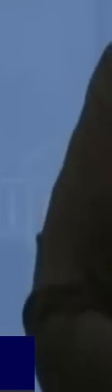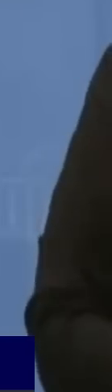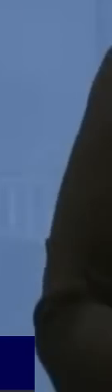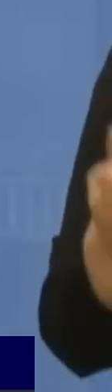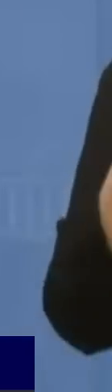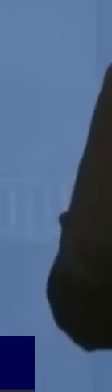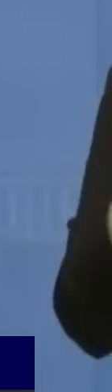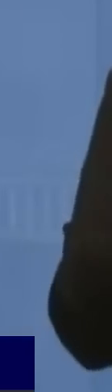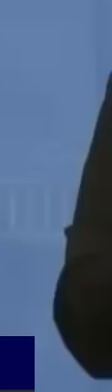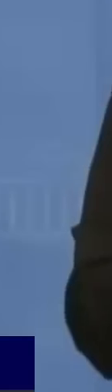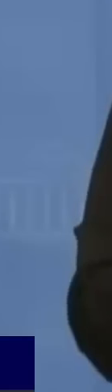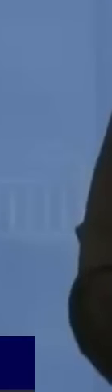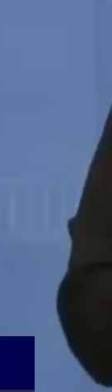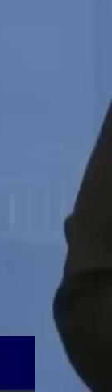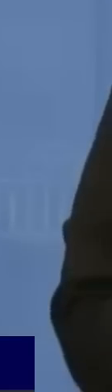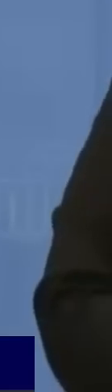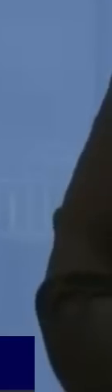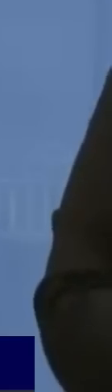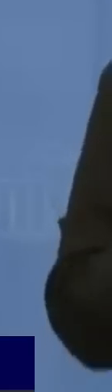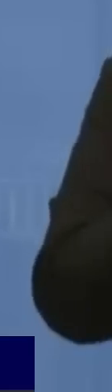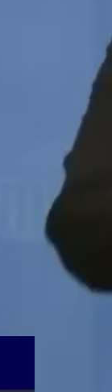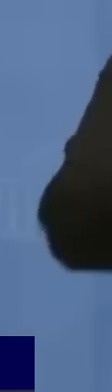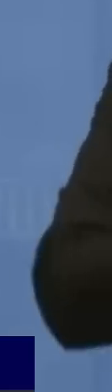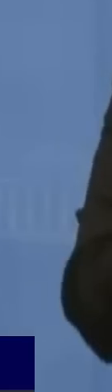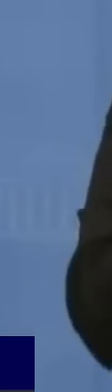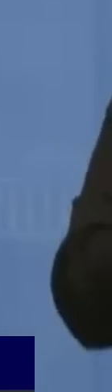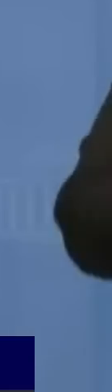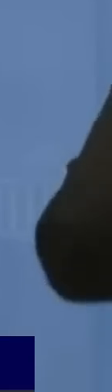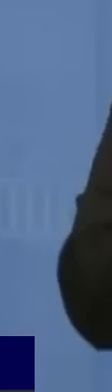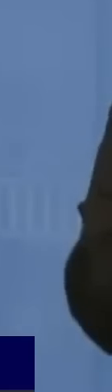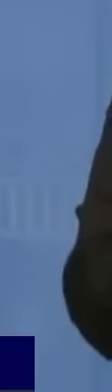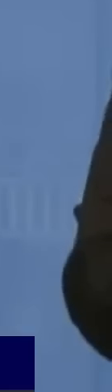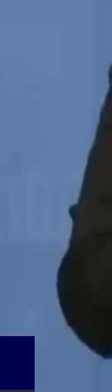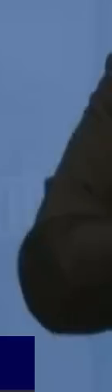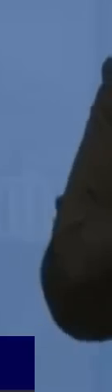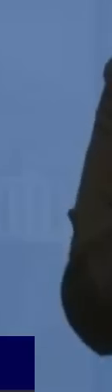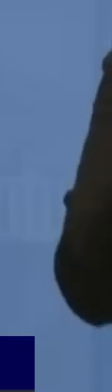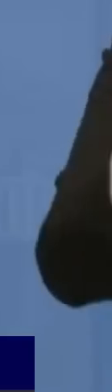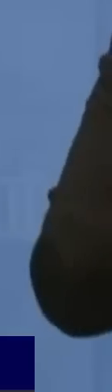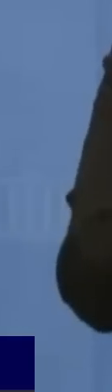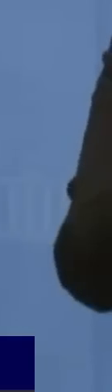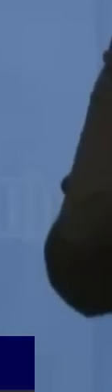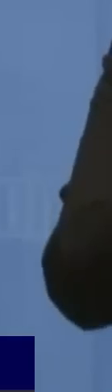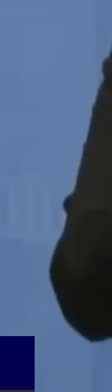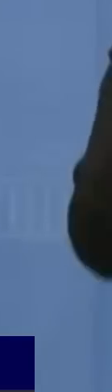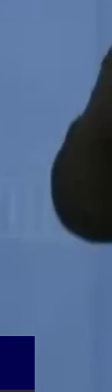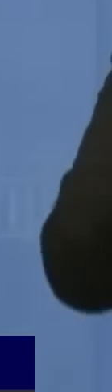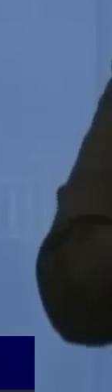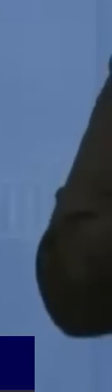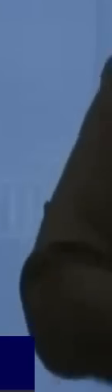한미일 군사 협력 강화에 속도를내는 윤석열 정부의 모습에 아연 실색하지 않을 수